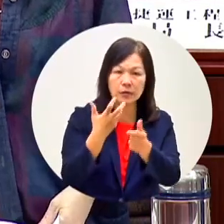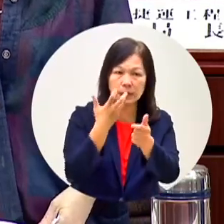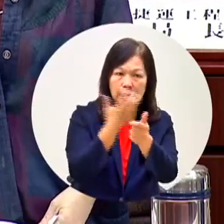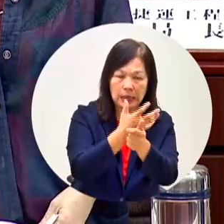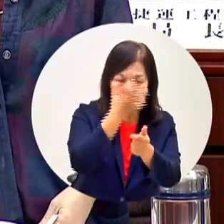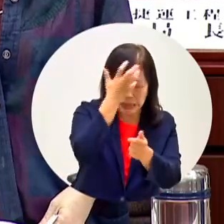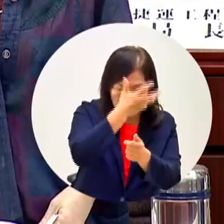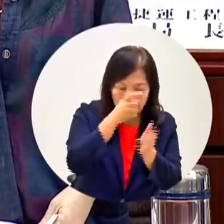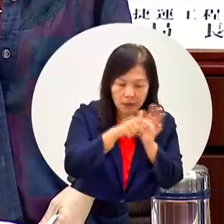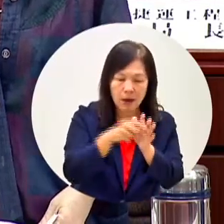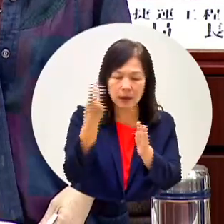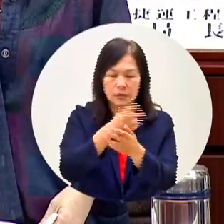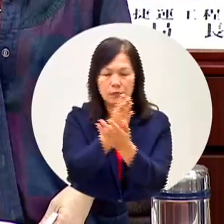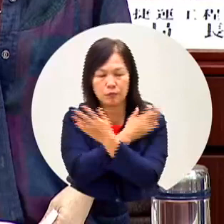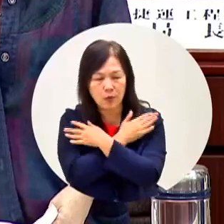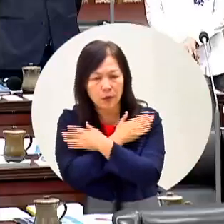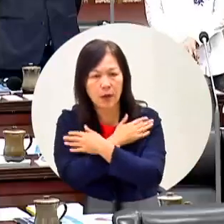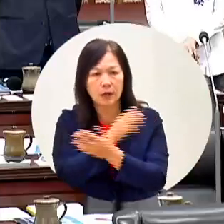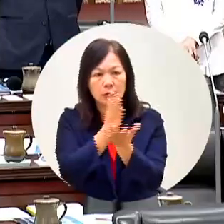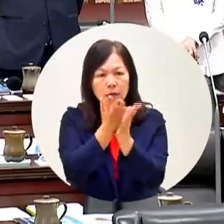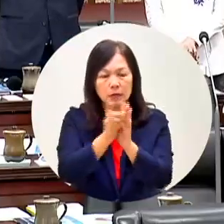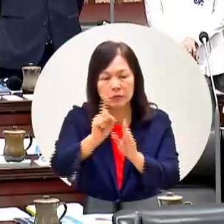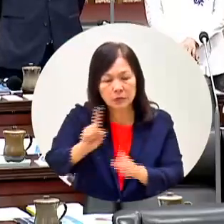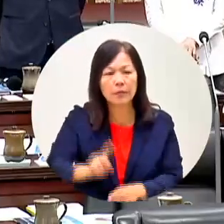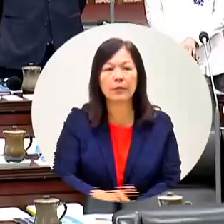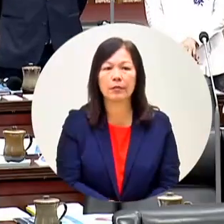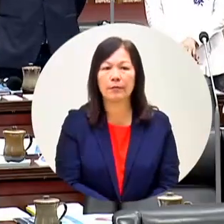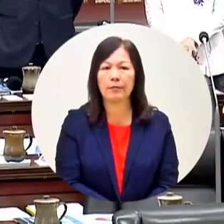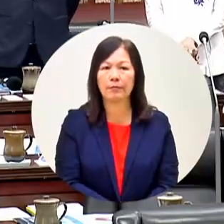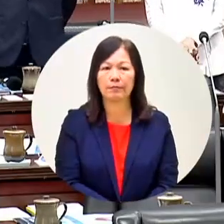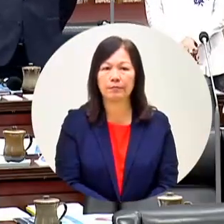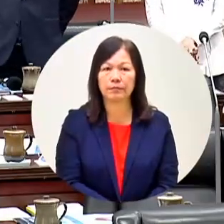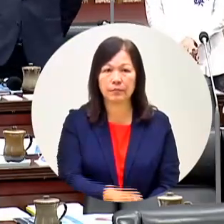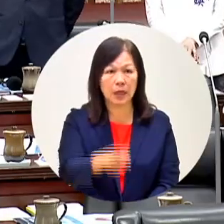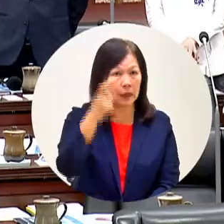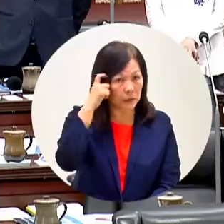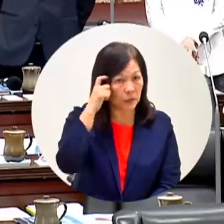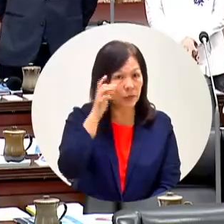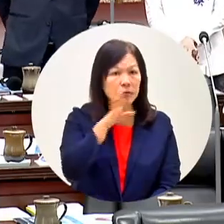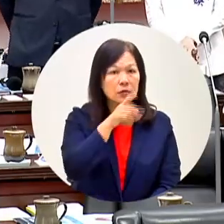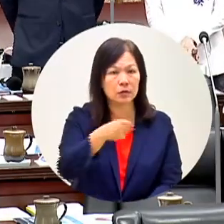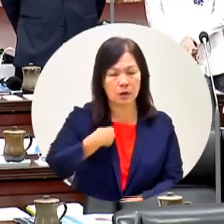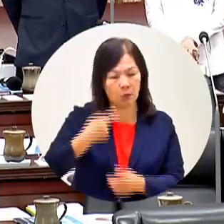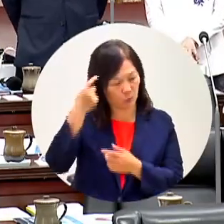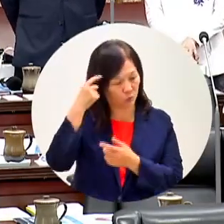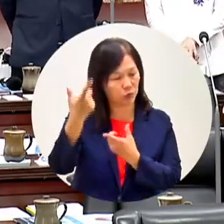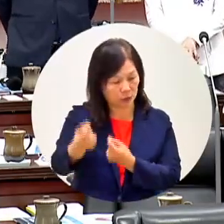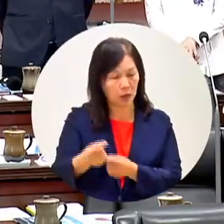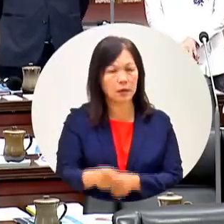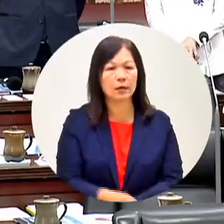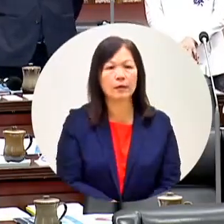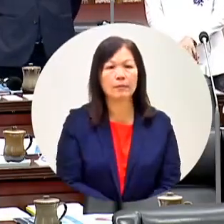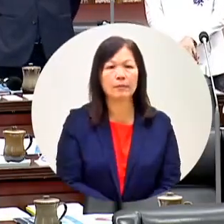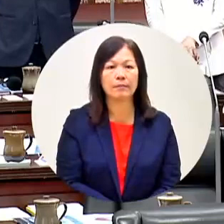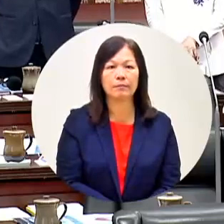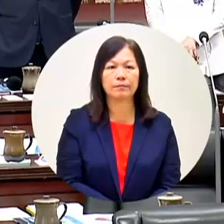措施。 好，安尼你的想法吼，跟本色同款，来市长。